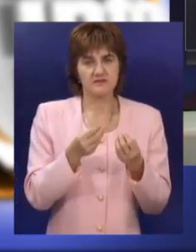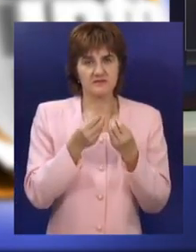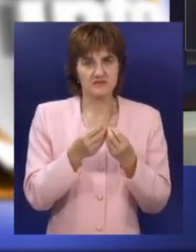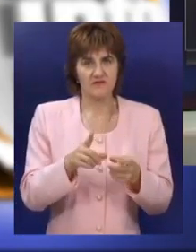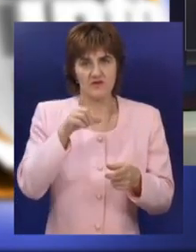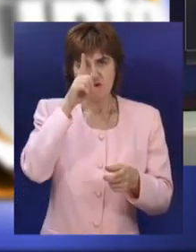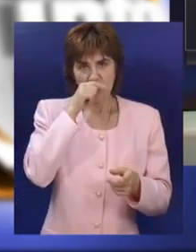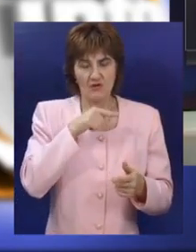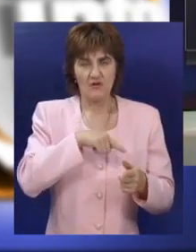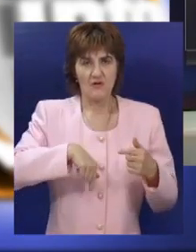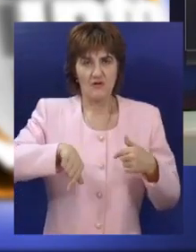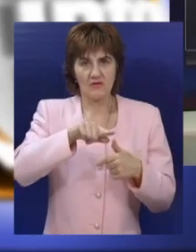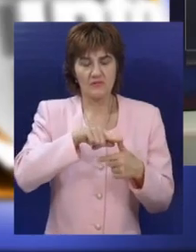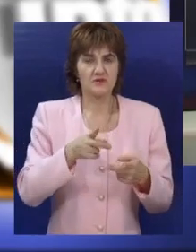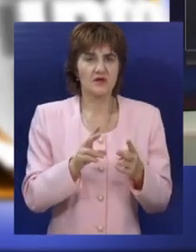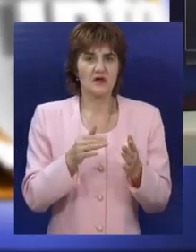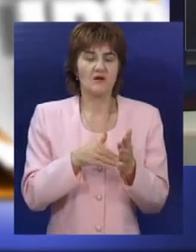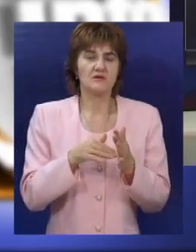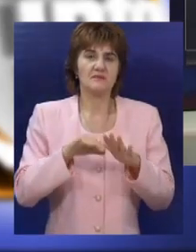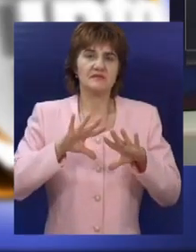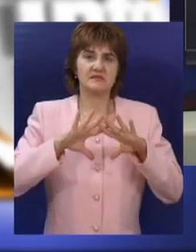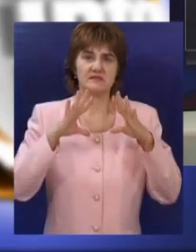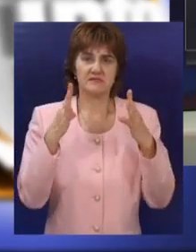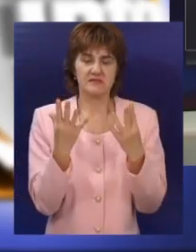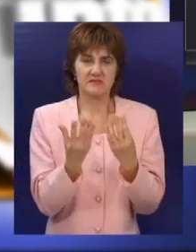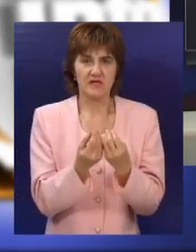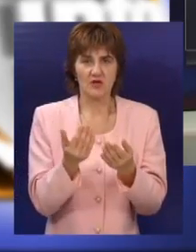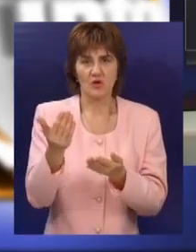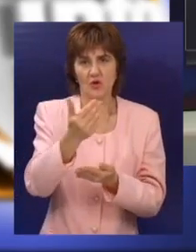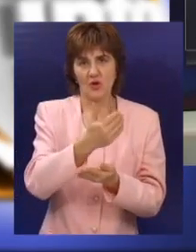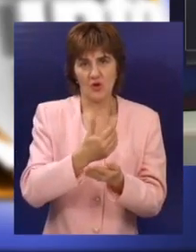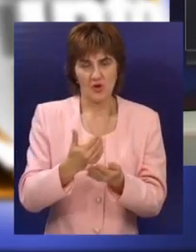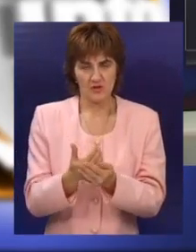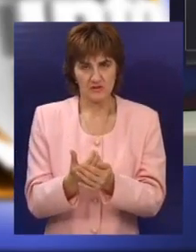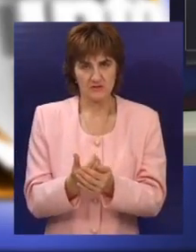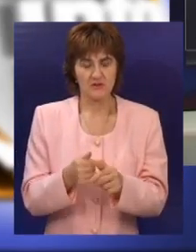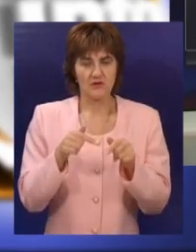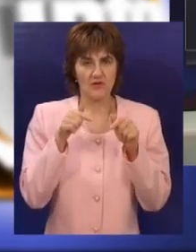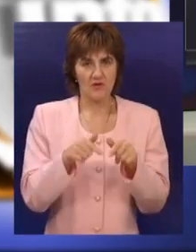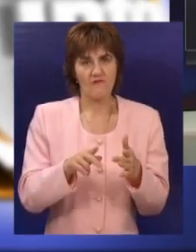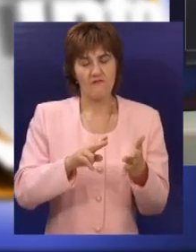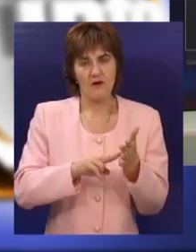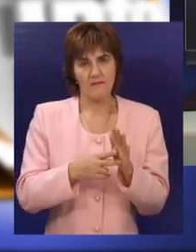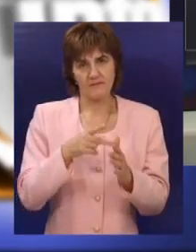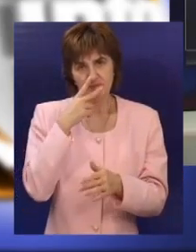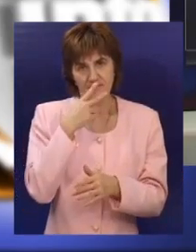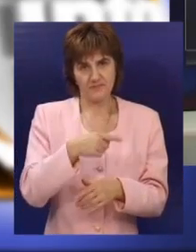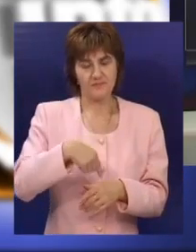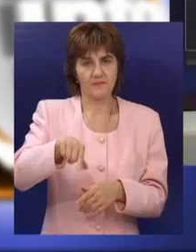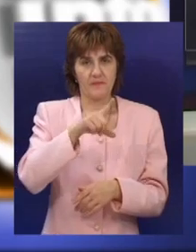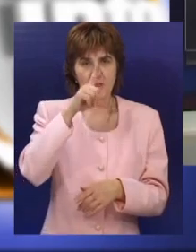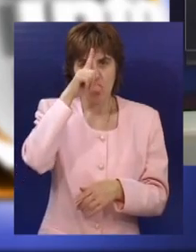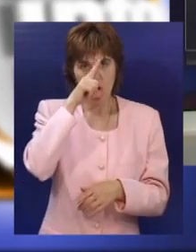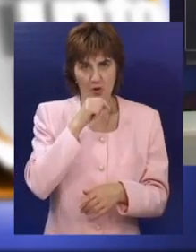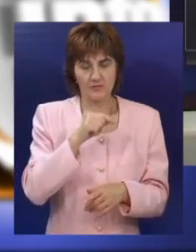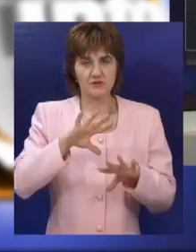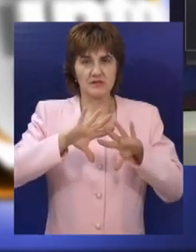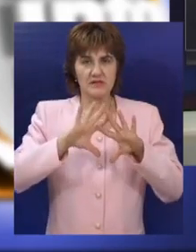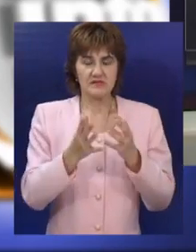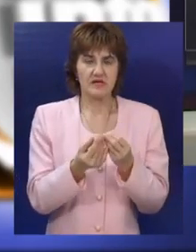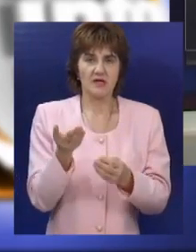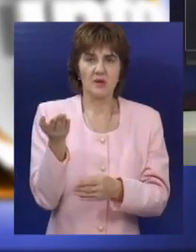projekata lokalnog ekonomskog razvoja koji su od zajedničkog interesa i koristi. Memorandumom je predviđeno da dva grada i opština